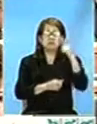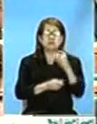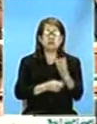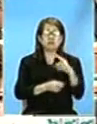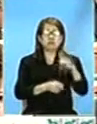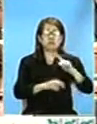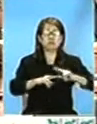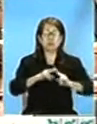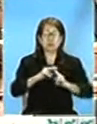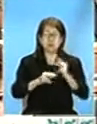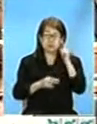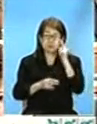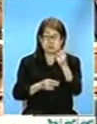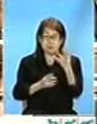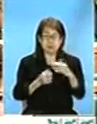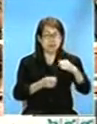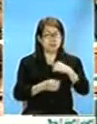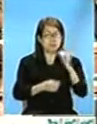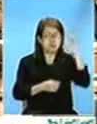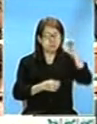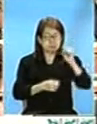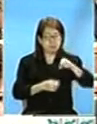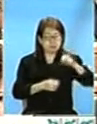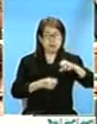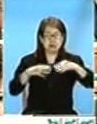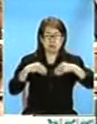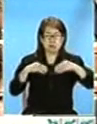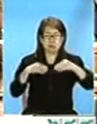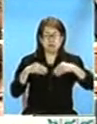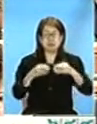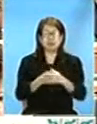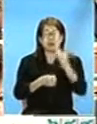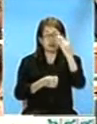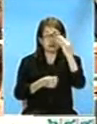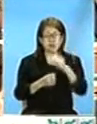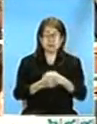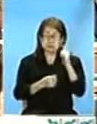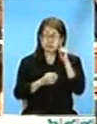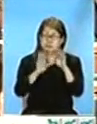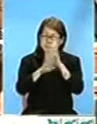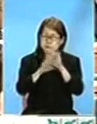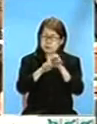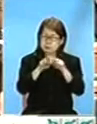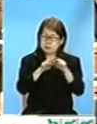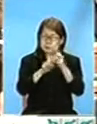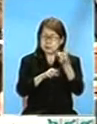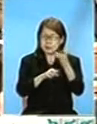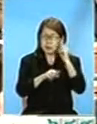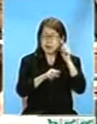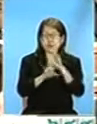องก็ได้ยกมือเห็นด้วยไปในคราวนั้นเพราะเห็นว่าใกล้เคียงกับรัฐธรรมนูญใน